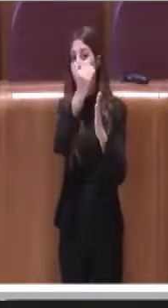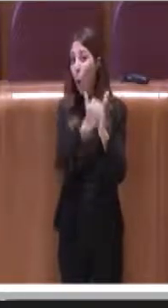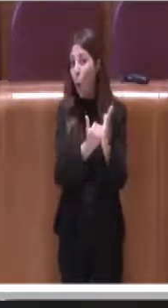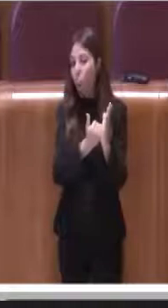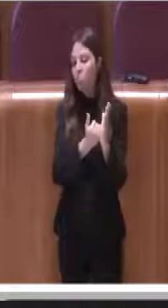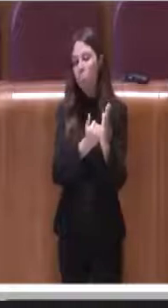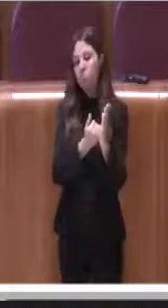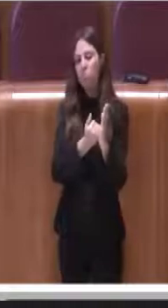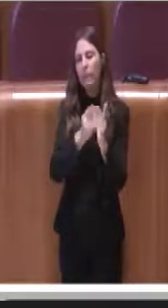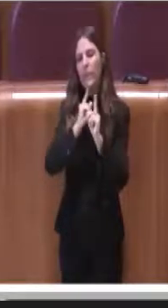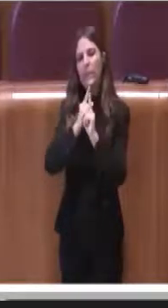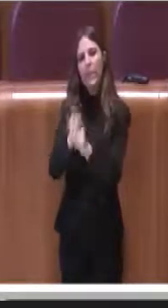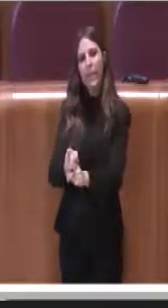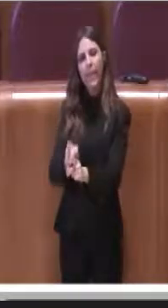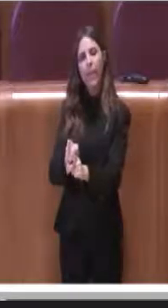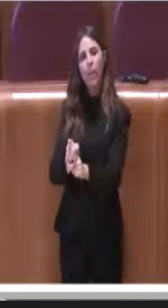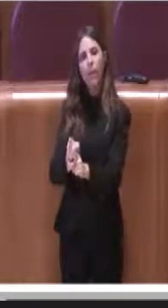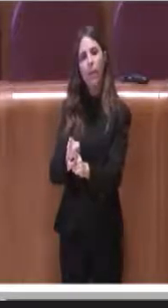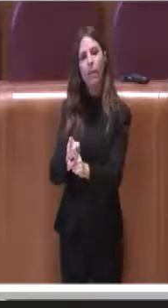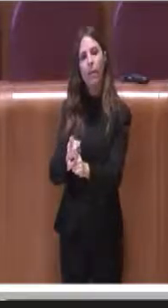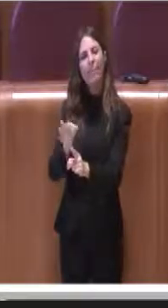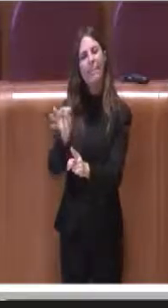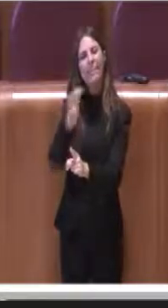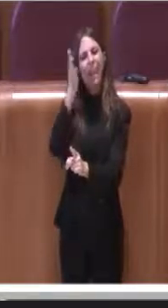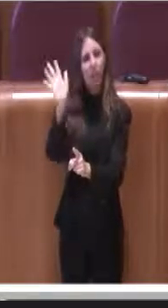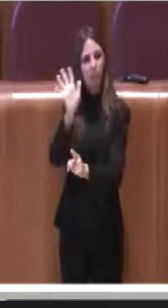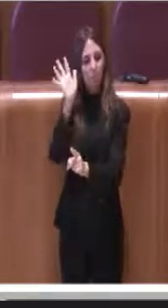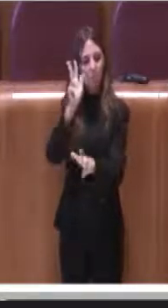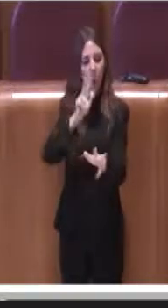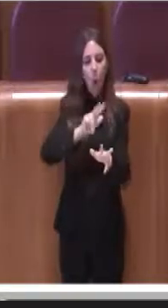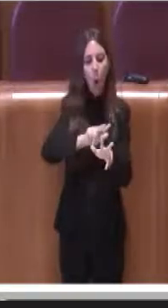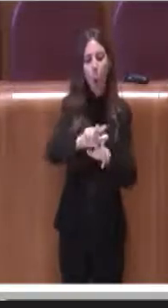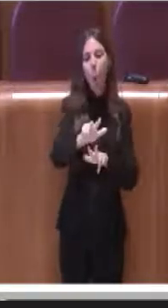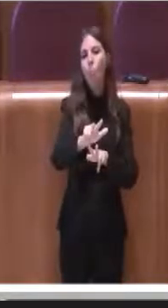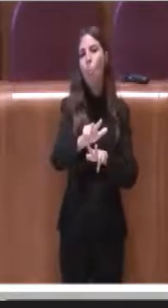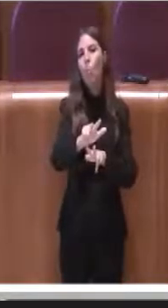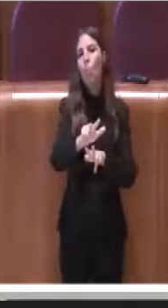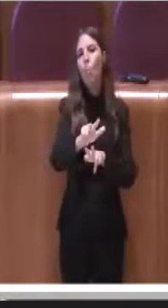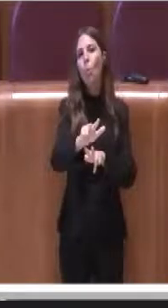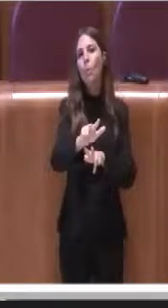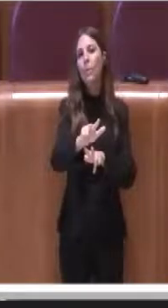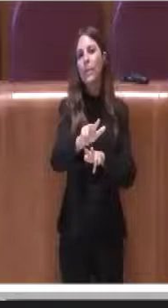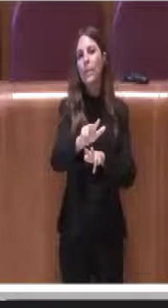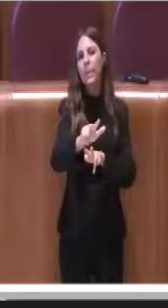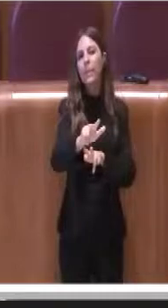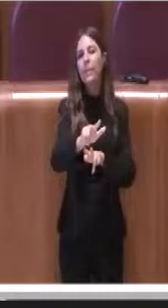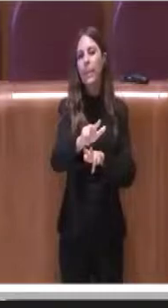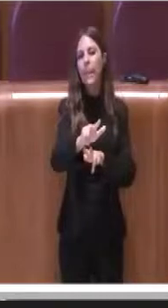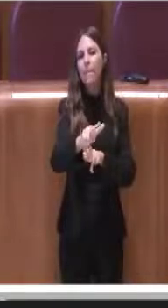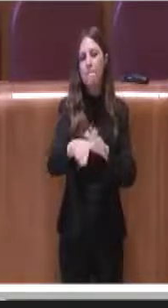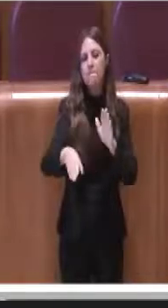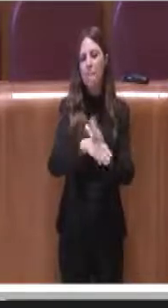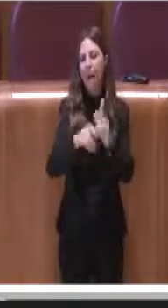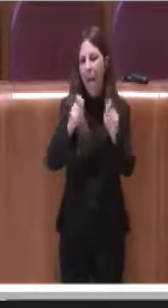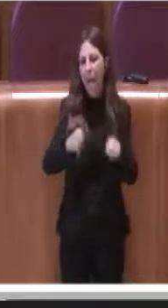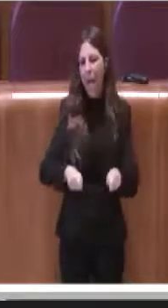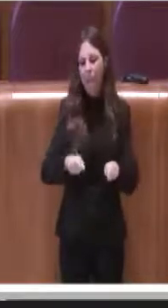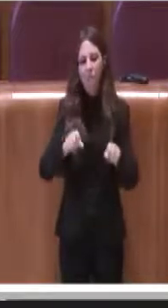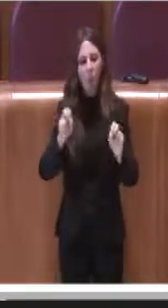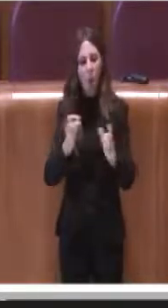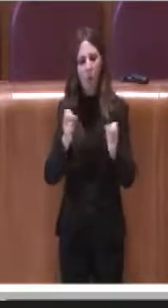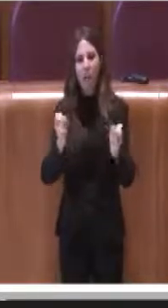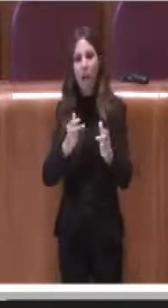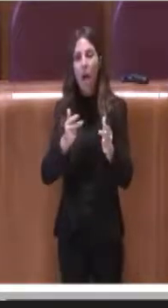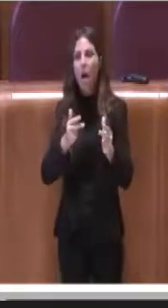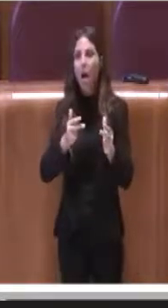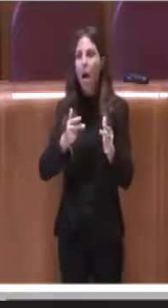Ma se un comune è una piccola utilitaria che al via parte e cerca di correre,